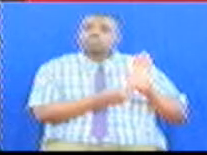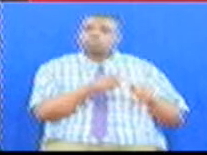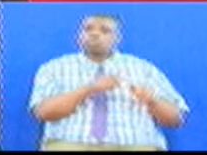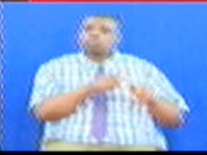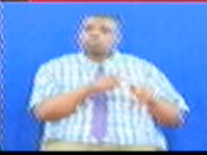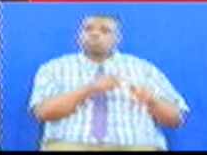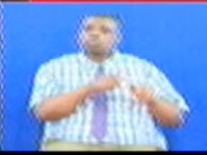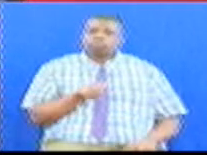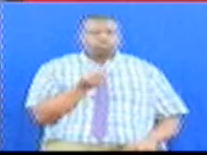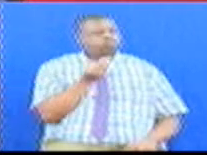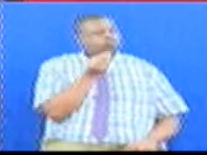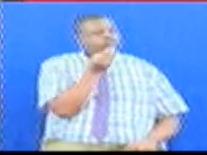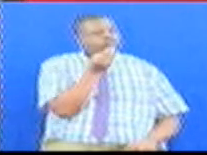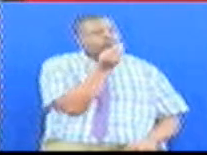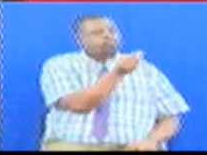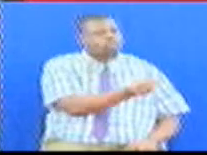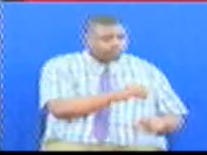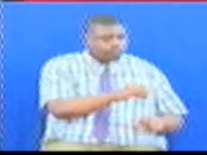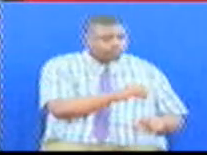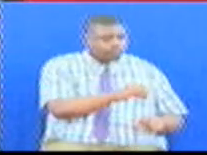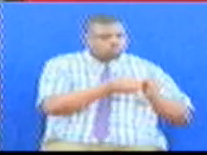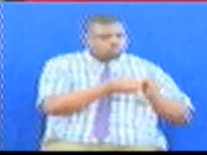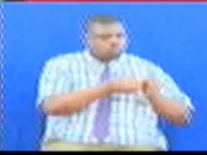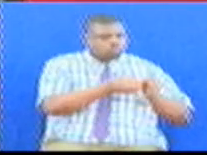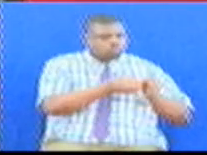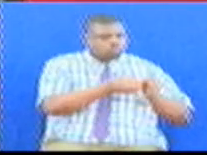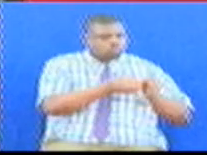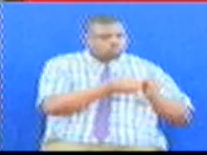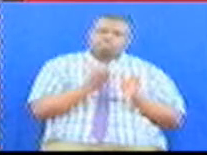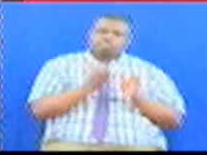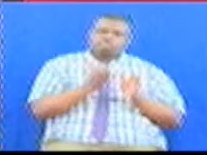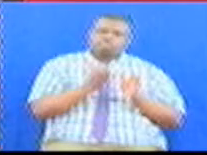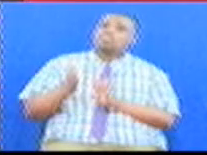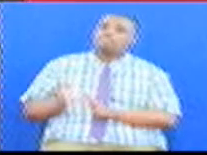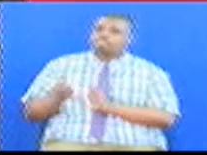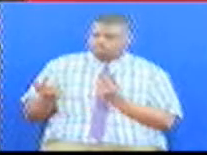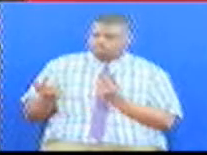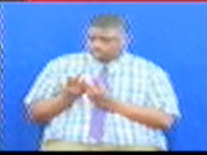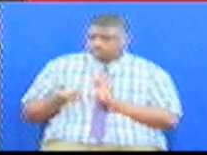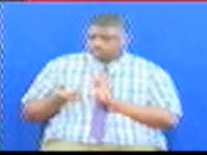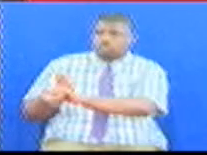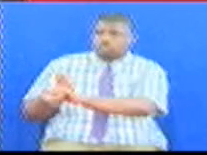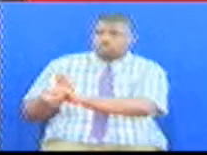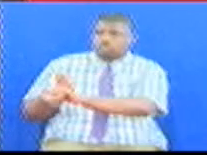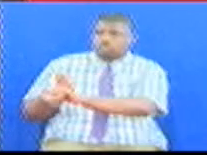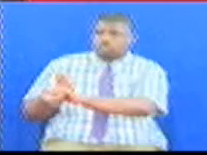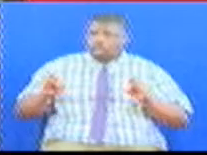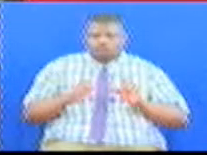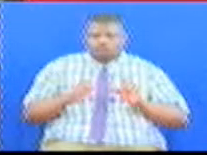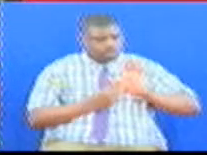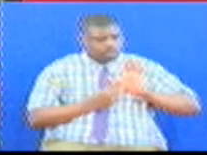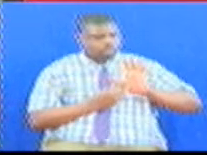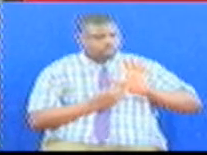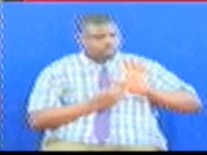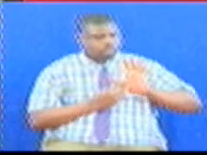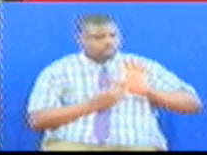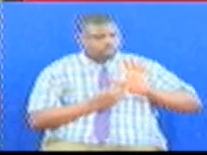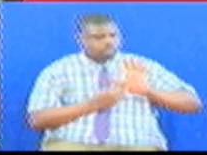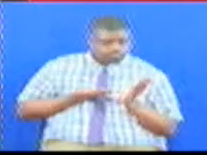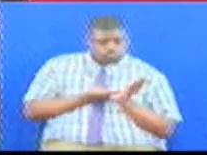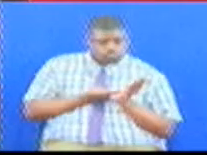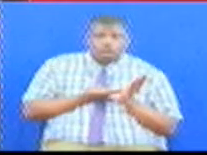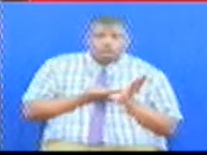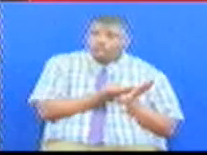kushtaki uvunjifu wa haki ya binadamu kama ilivyoonyeshwa kwenye ibara ya 7B ya mswada. Mheshimiwa Naibu